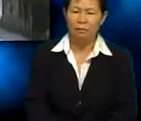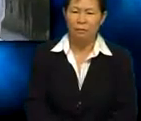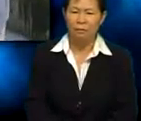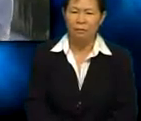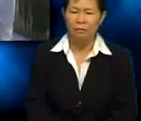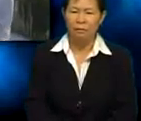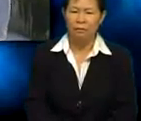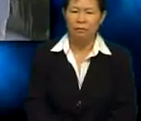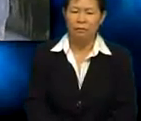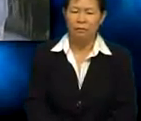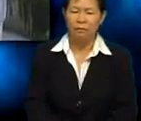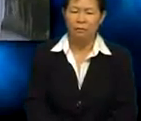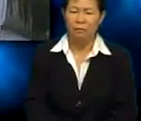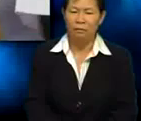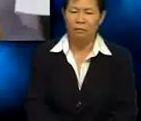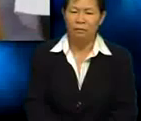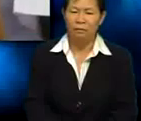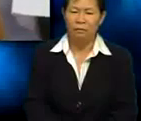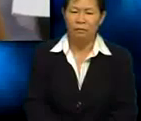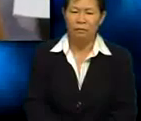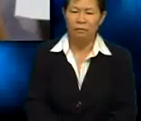Kalau ada benda boleh kita letak ikan ni.